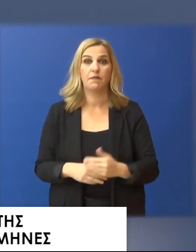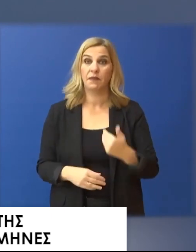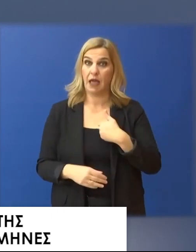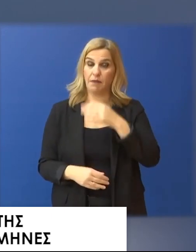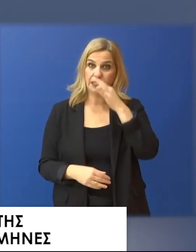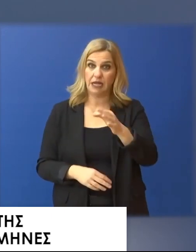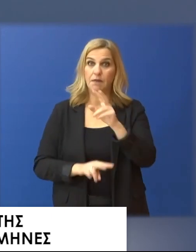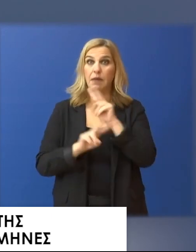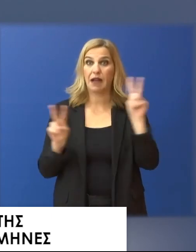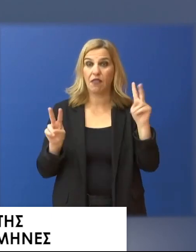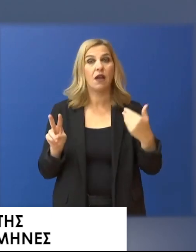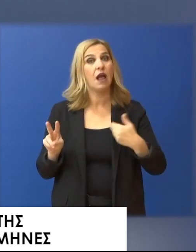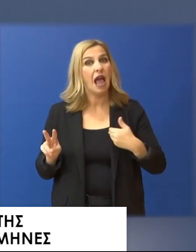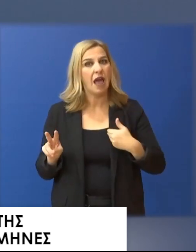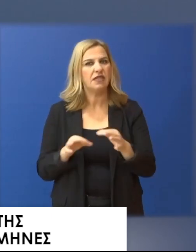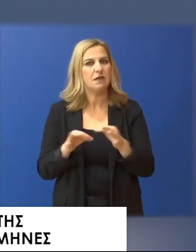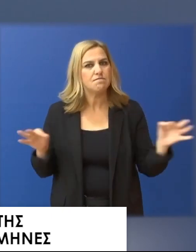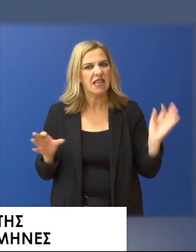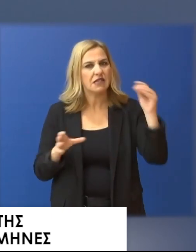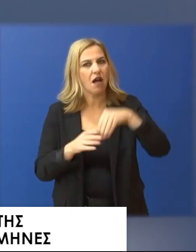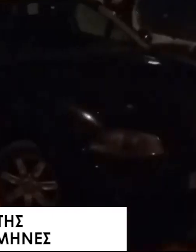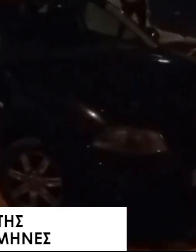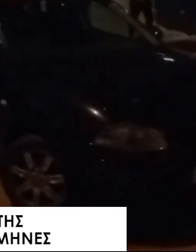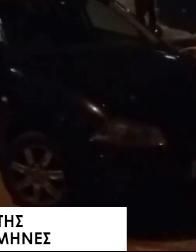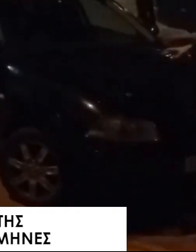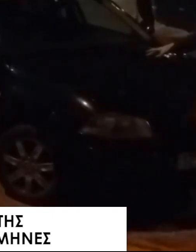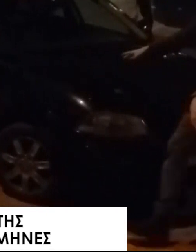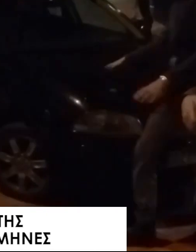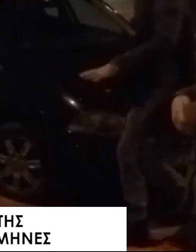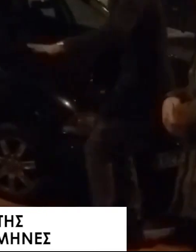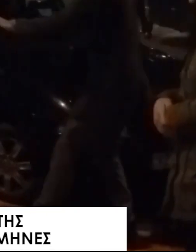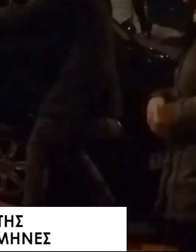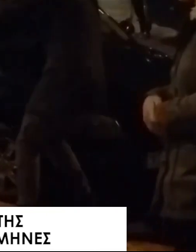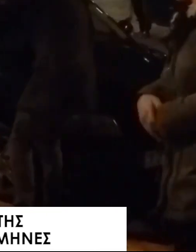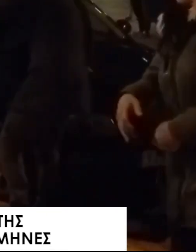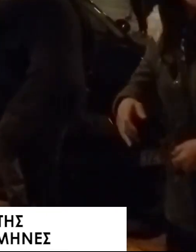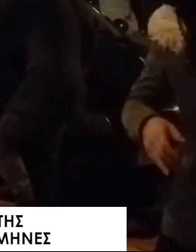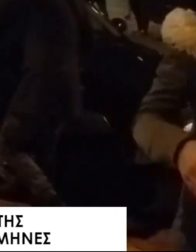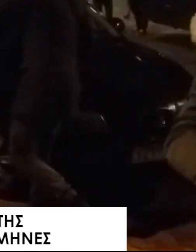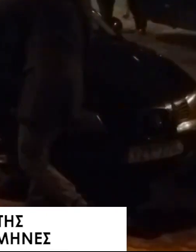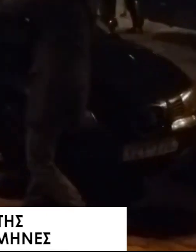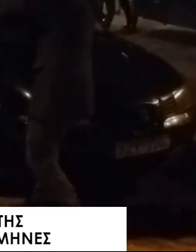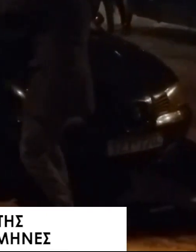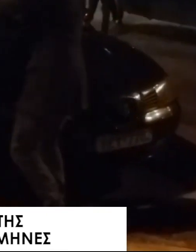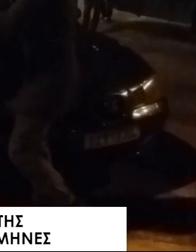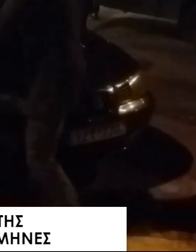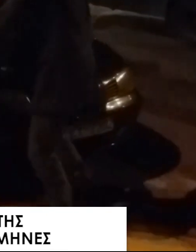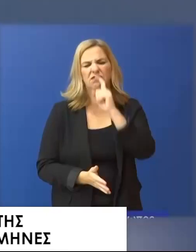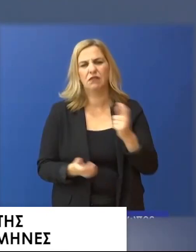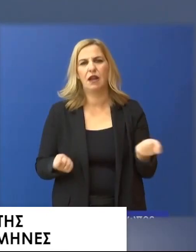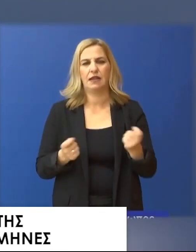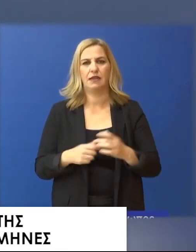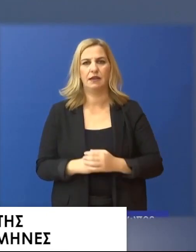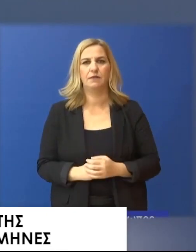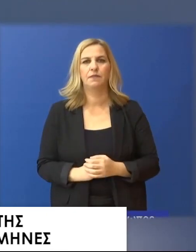σαφές ότι οι παρεμβάσεις μας θα είναι δυναμικές δηλαδή θα επανεξετάζονται διαρκώς με βάση τα αποτελέσματά τους τη δολοφονική